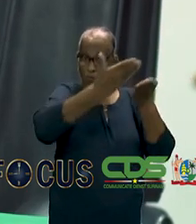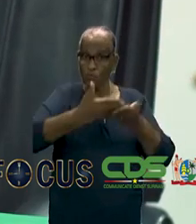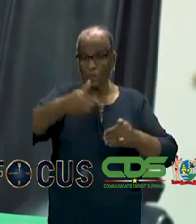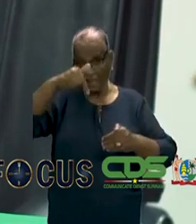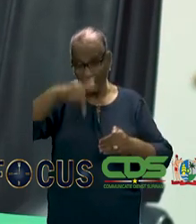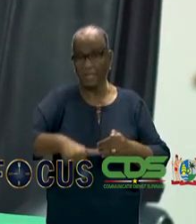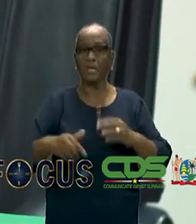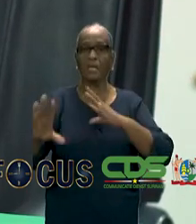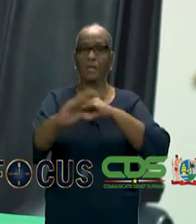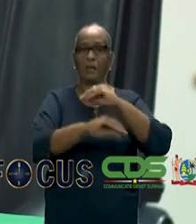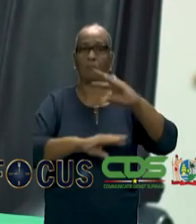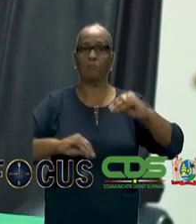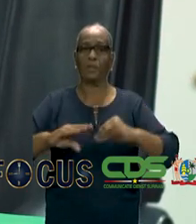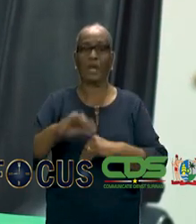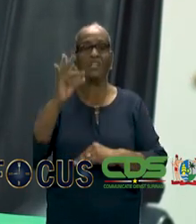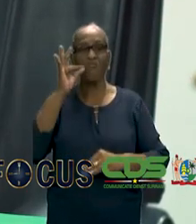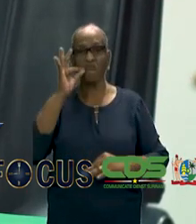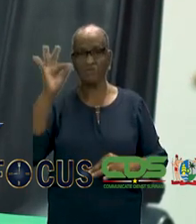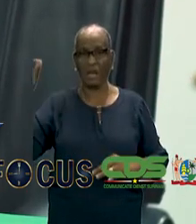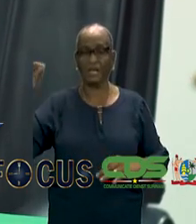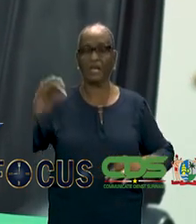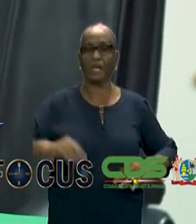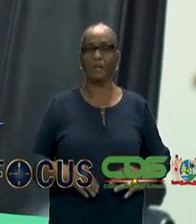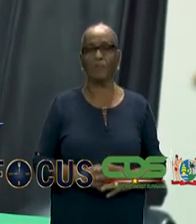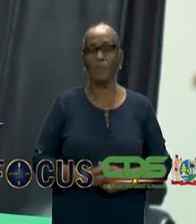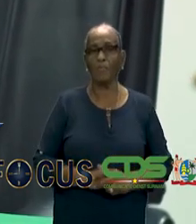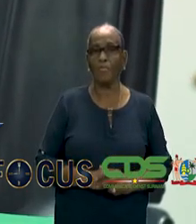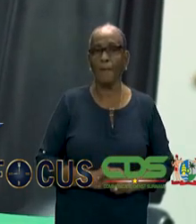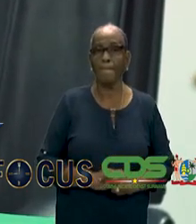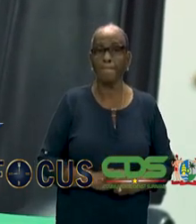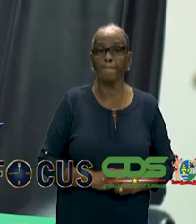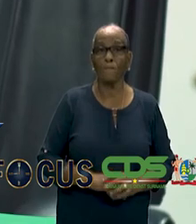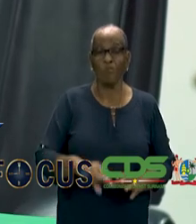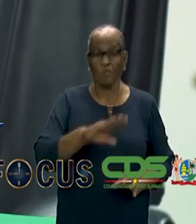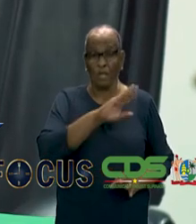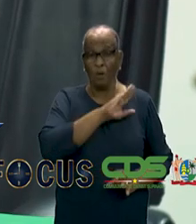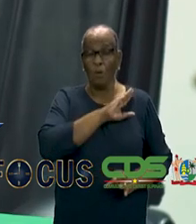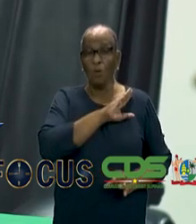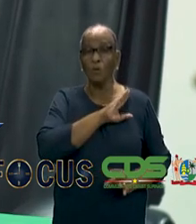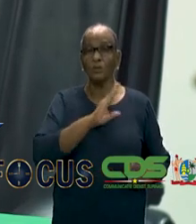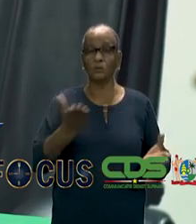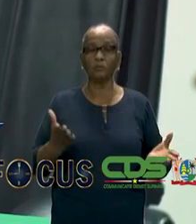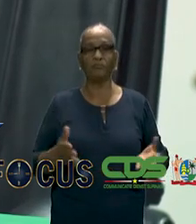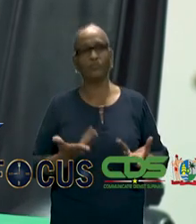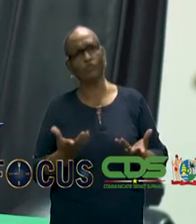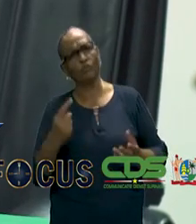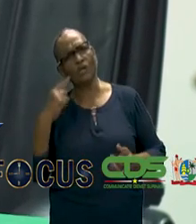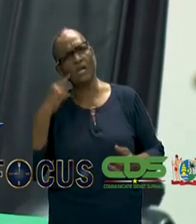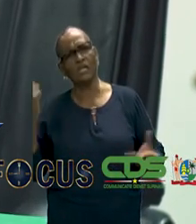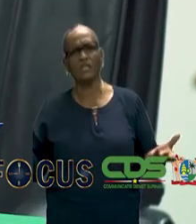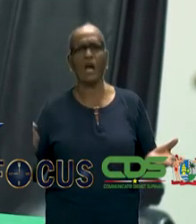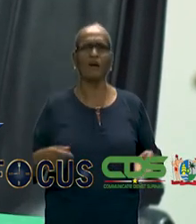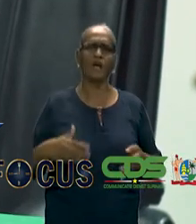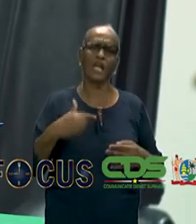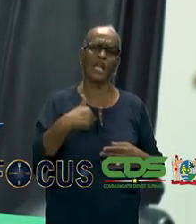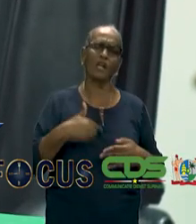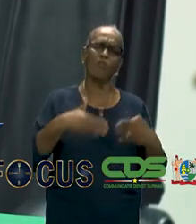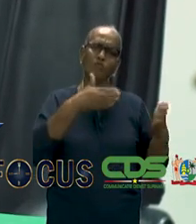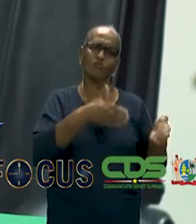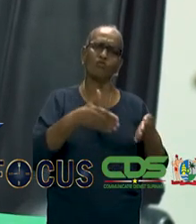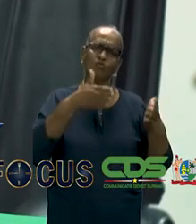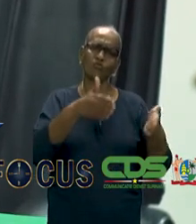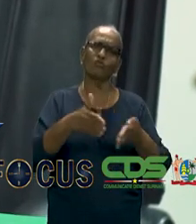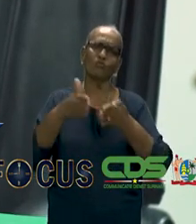Frankrijk. En vanwege natuurlijk reisschema waren er wat losse dagen. Daartussen heb ik een werkbezoek ook gebracht aan